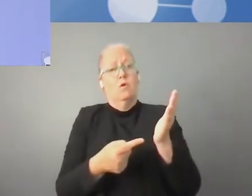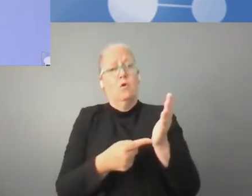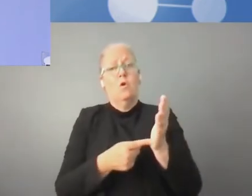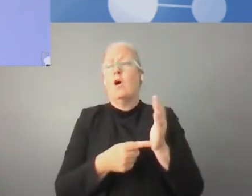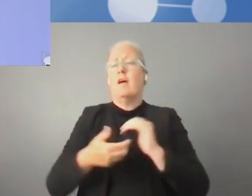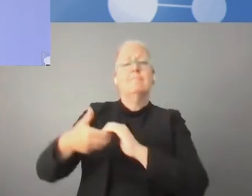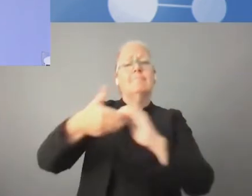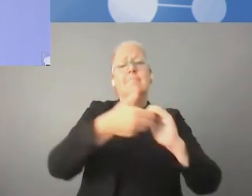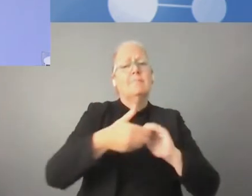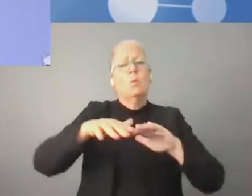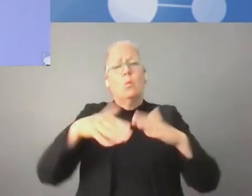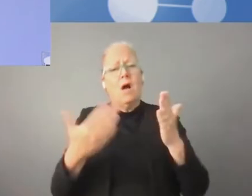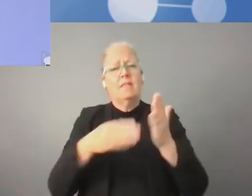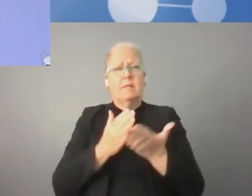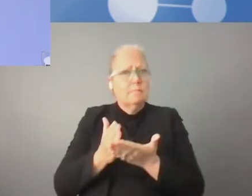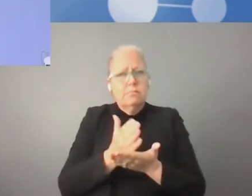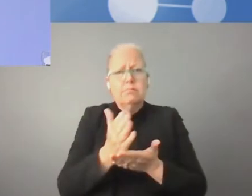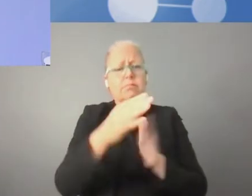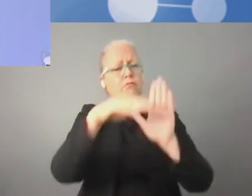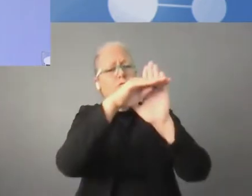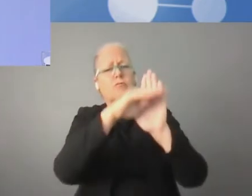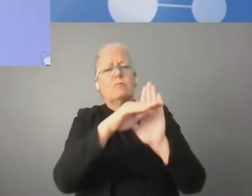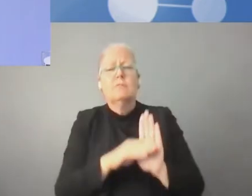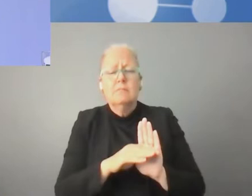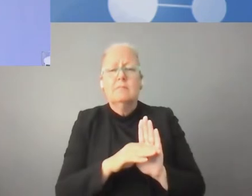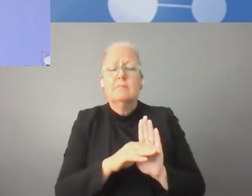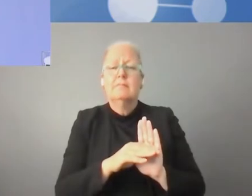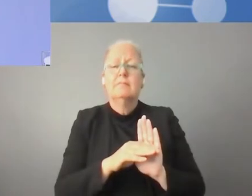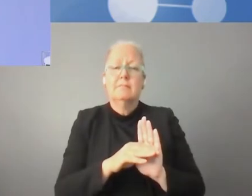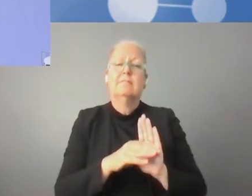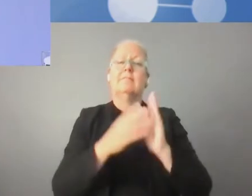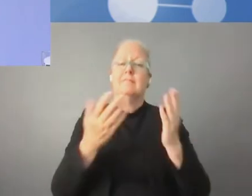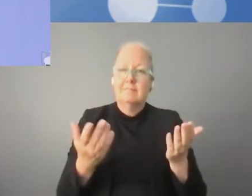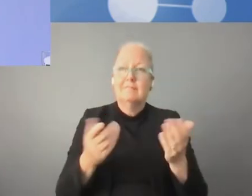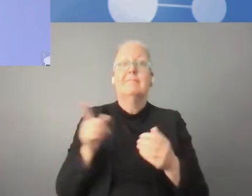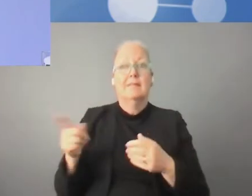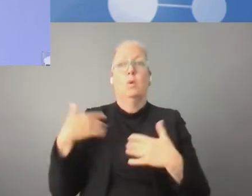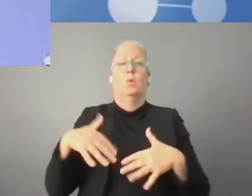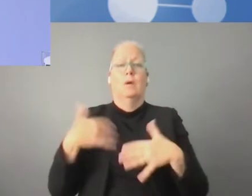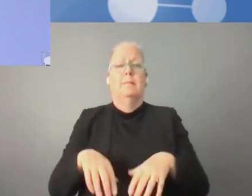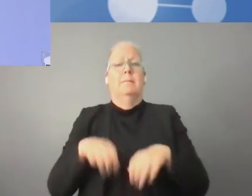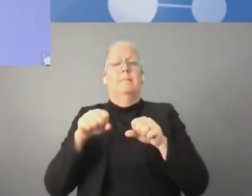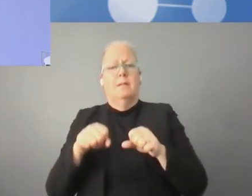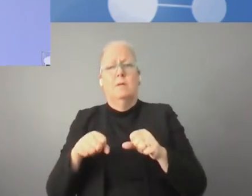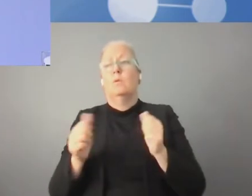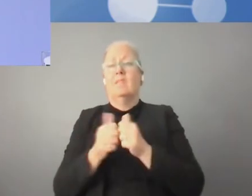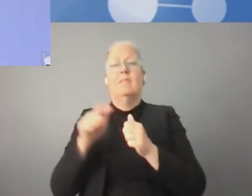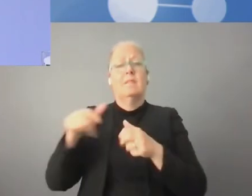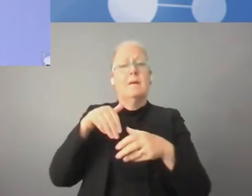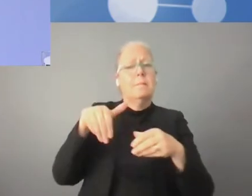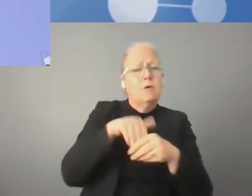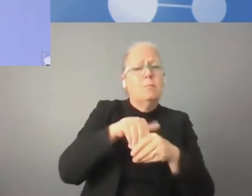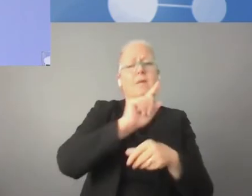联合国的副秘书长给大家介绍了发展的方案，数字化发展的方案，大